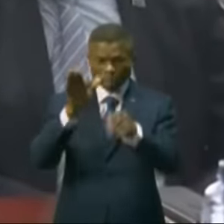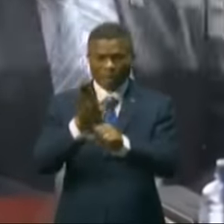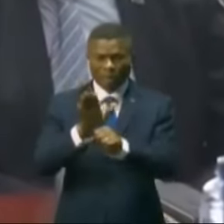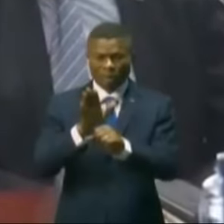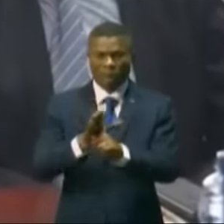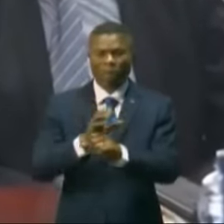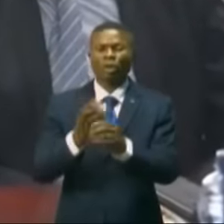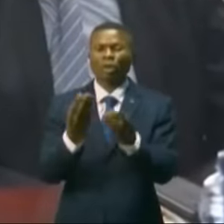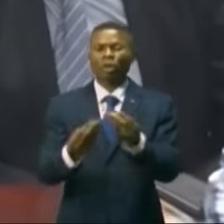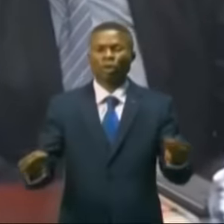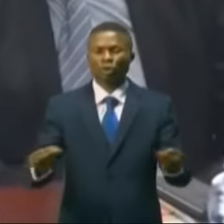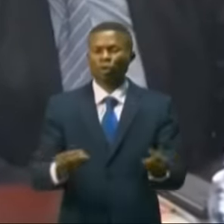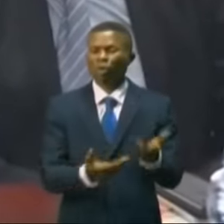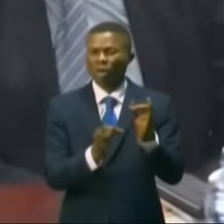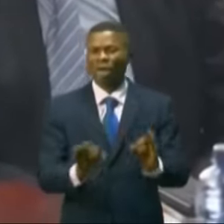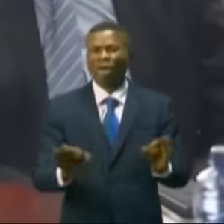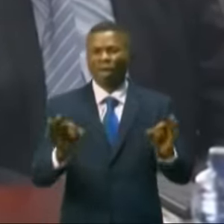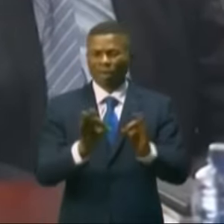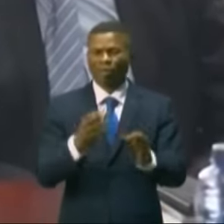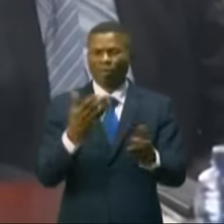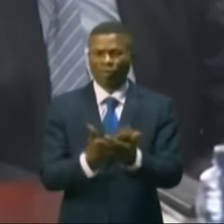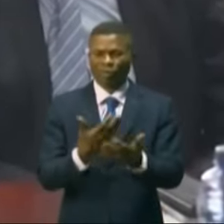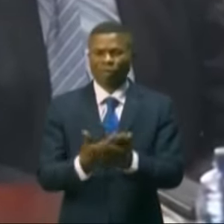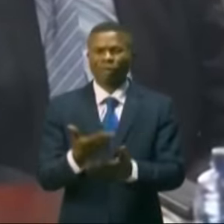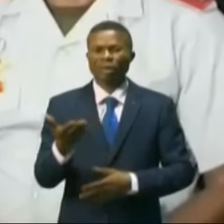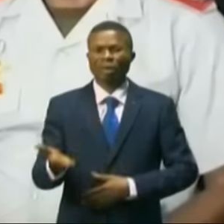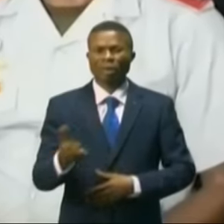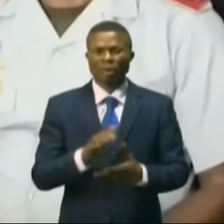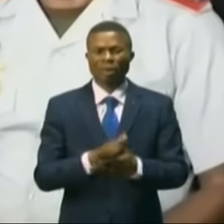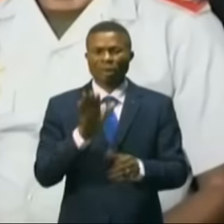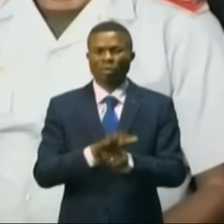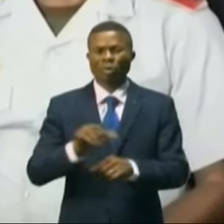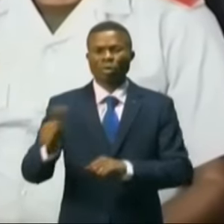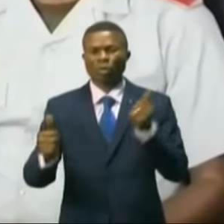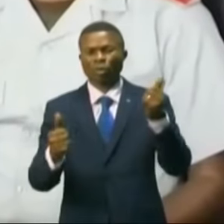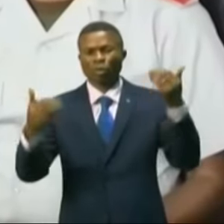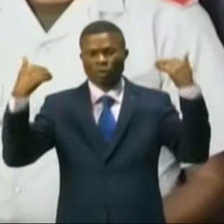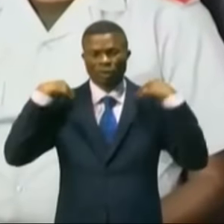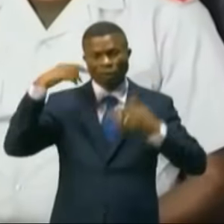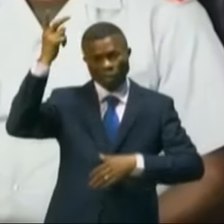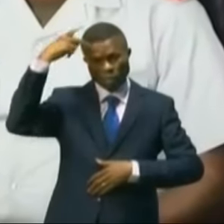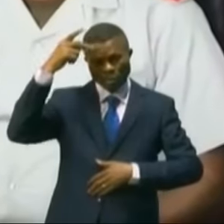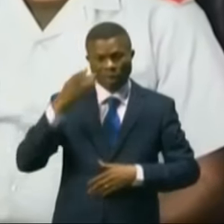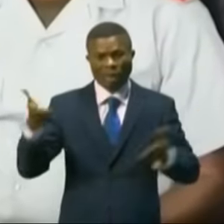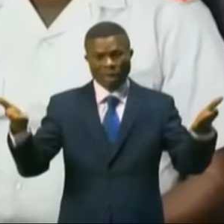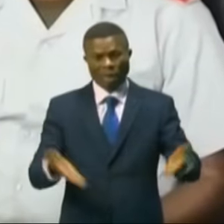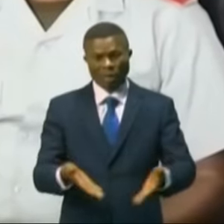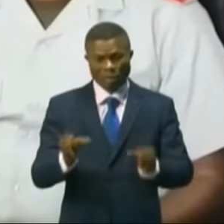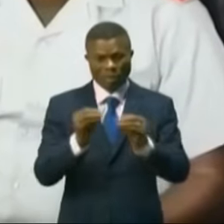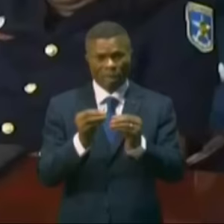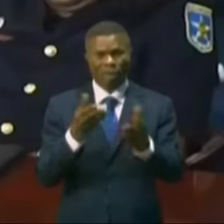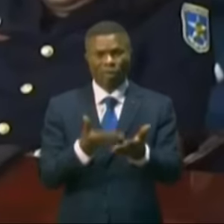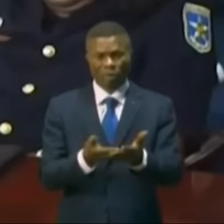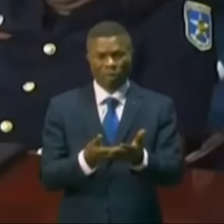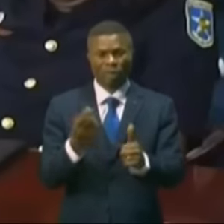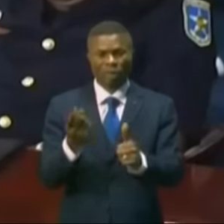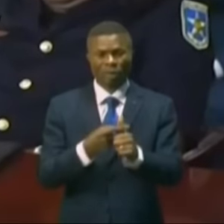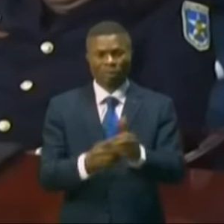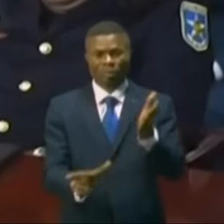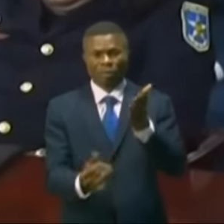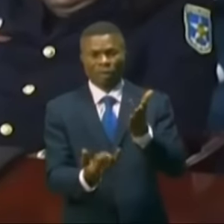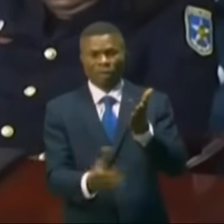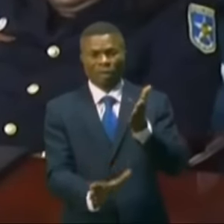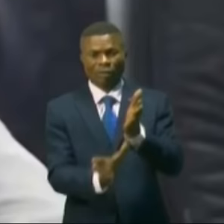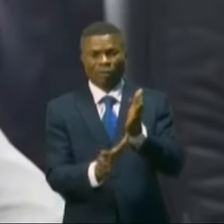des solutions durables le plus tôt possible. Plusieurs autres personnalités politiques ont participé à cette réunion, notamment le vice-ministre